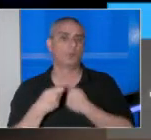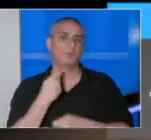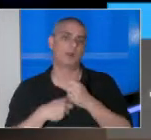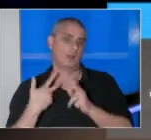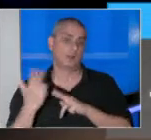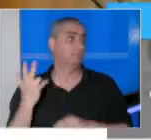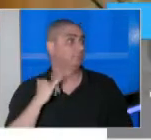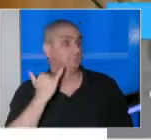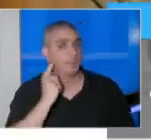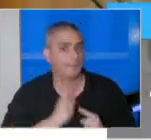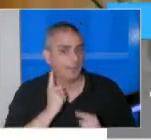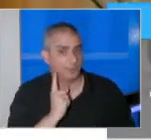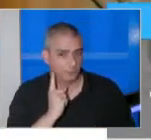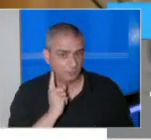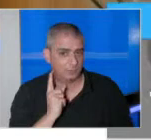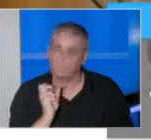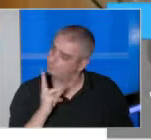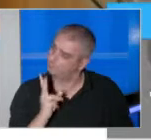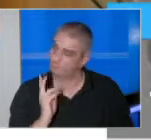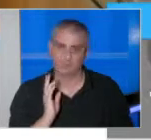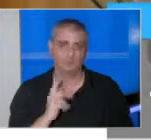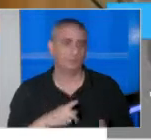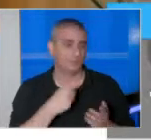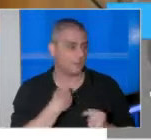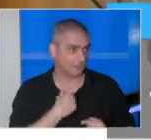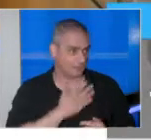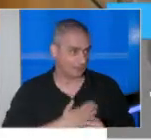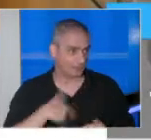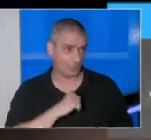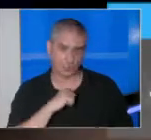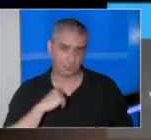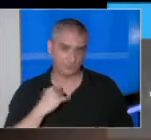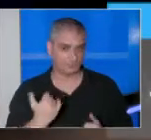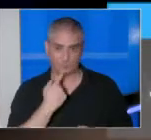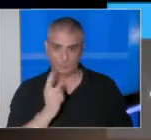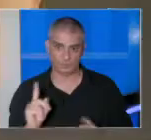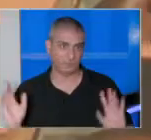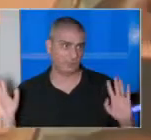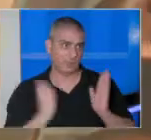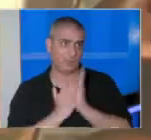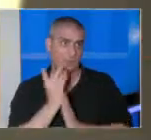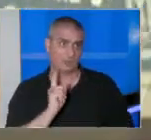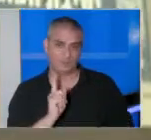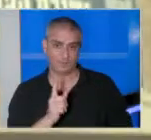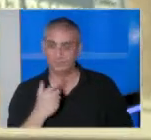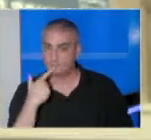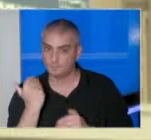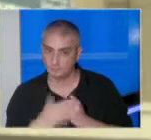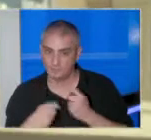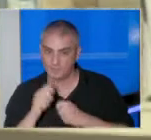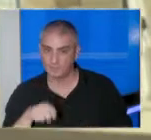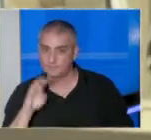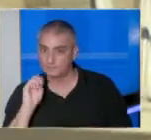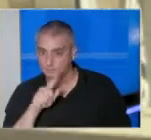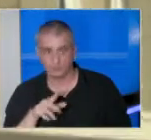בלבד. בדיוק. אוקיי. בדיוק. וזה זאת אומרת שאת רצית להיות עצמאית, את עכשיו לא אומרת אמת. אז בסוף חבר הכנסת מיקי